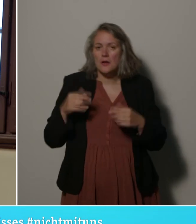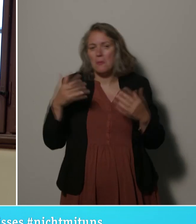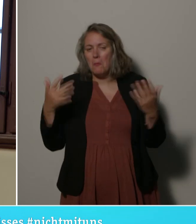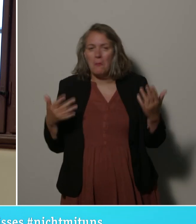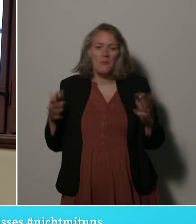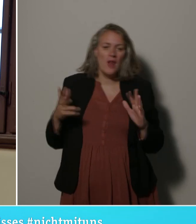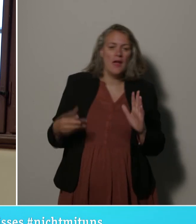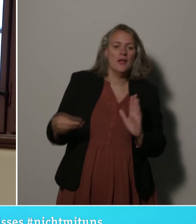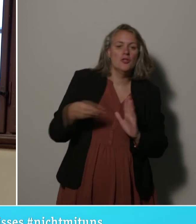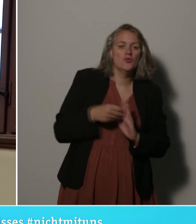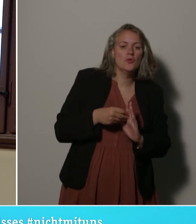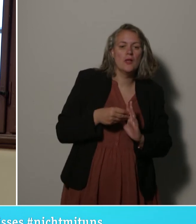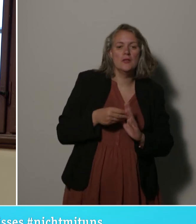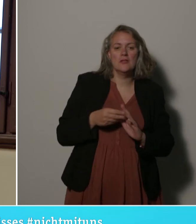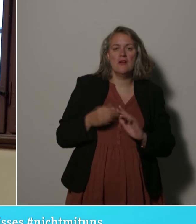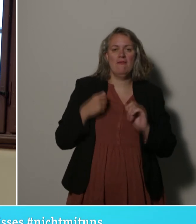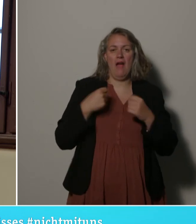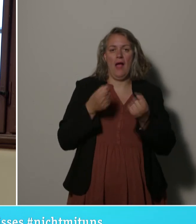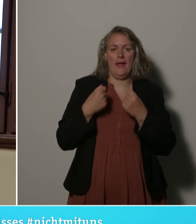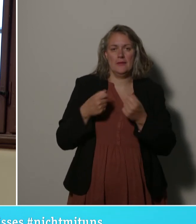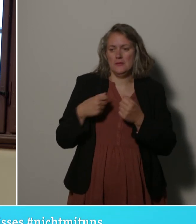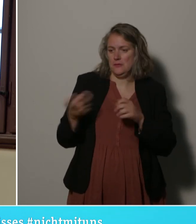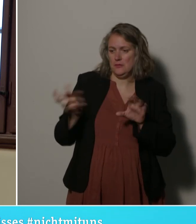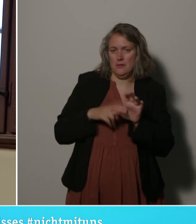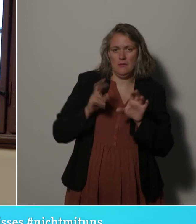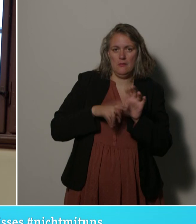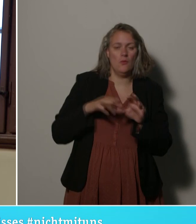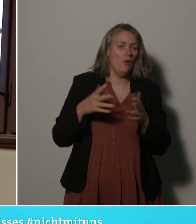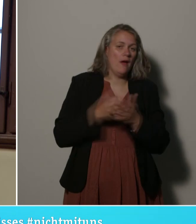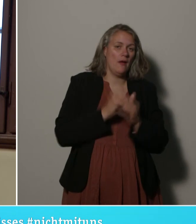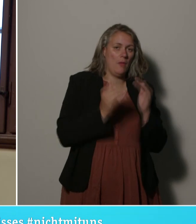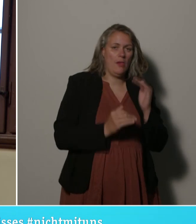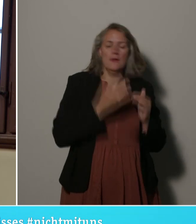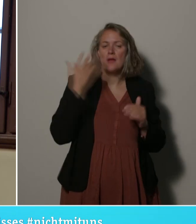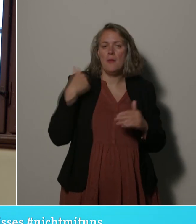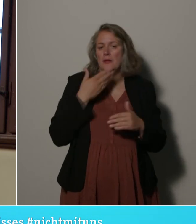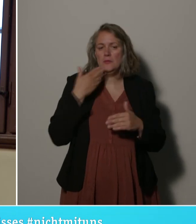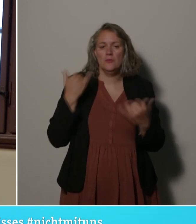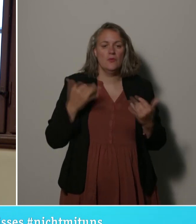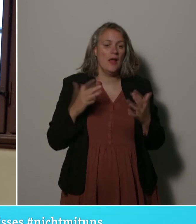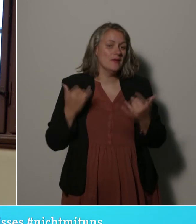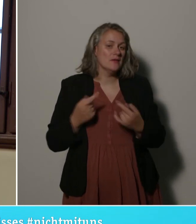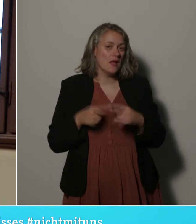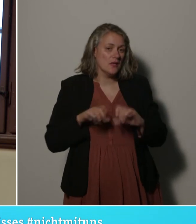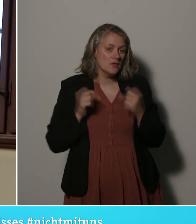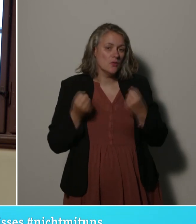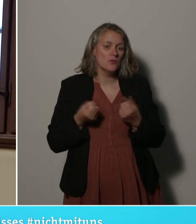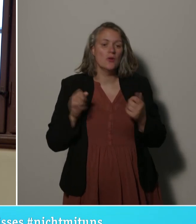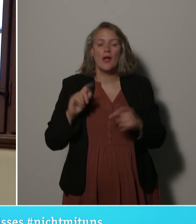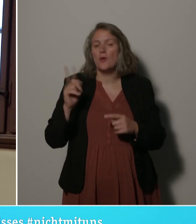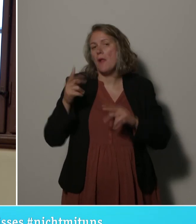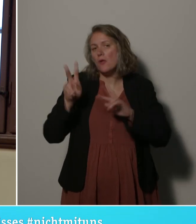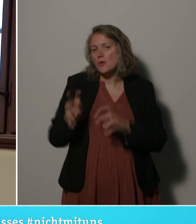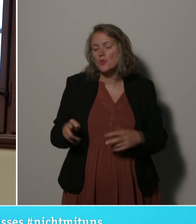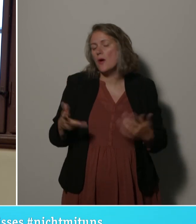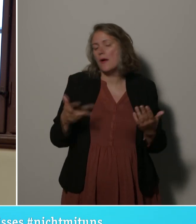damit zusätzliche Fahrgäste gewinnen kann, ohne Einnahmen zu verlieren. Damals war es nicht so. Möglicherweise ist das wird anders, deswegen kann man das nochmal untersuchen,